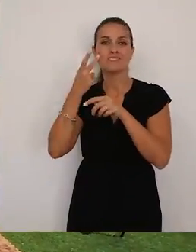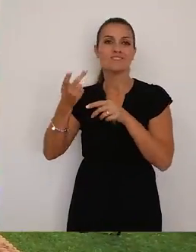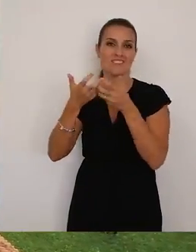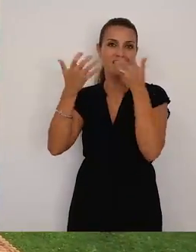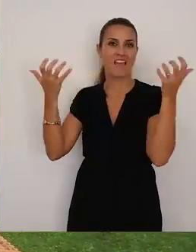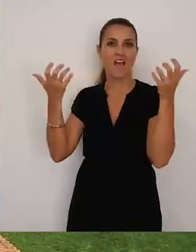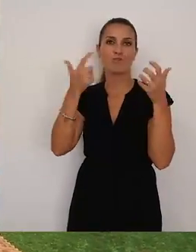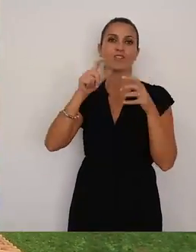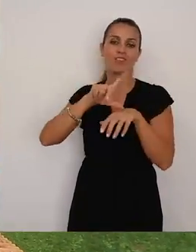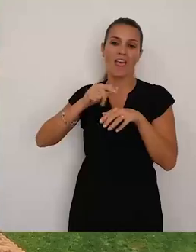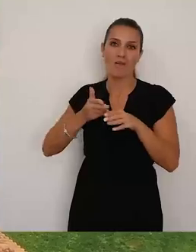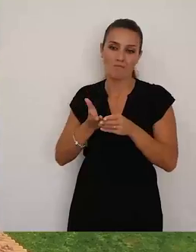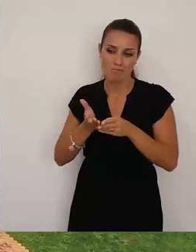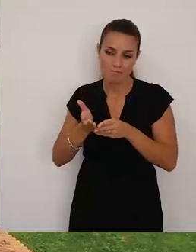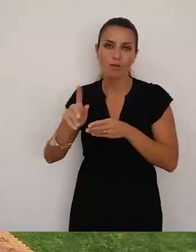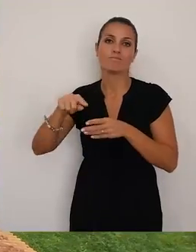tempo.